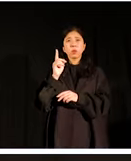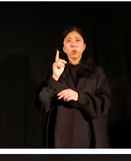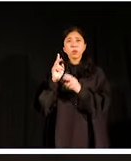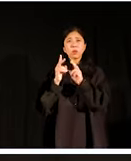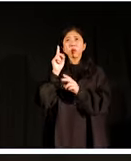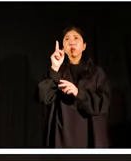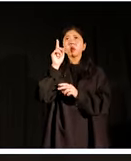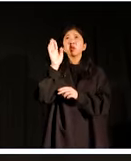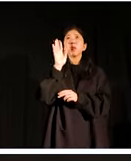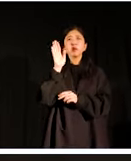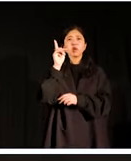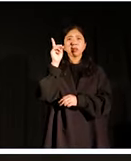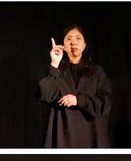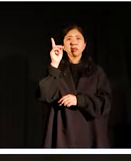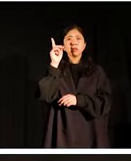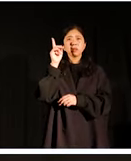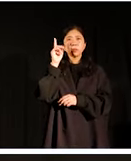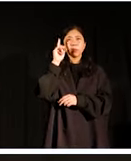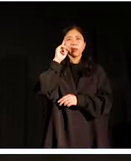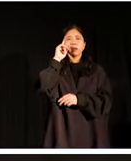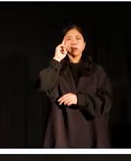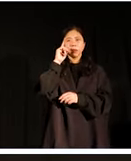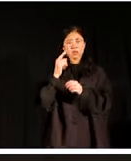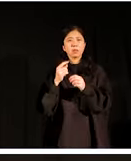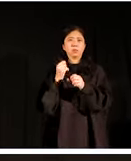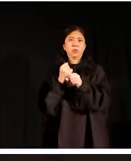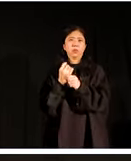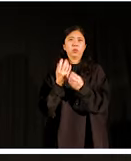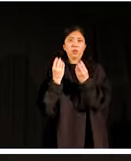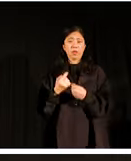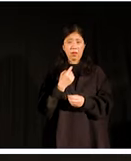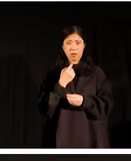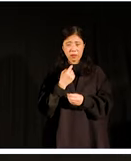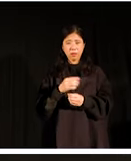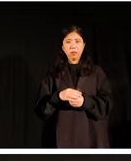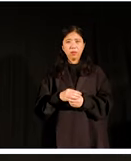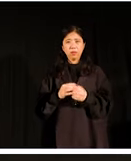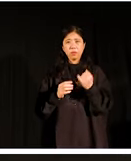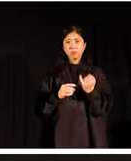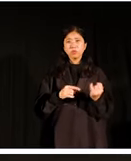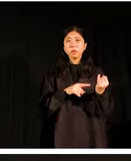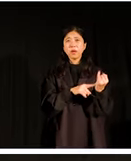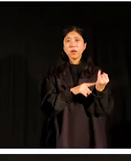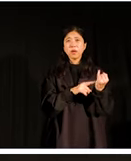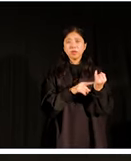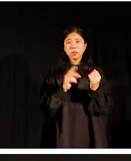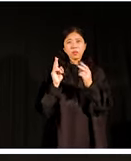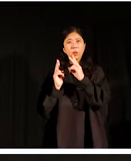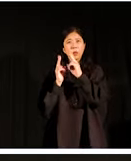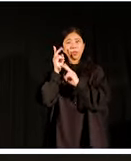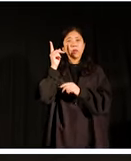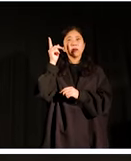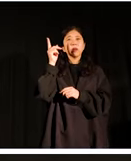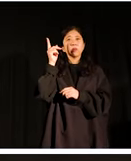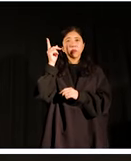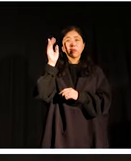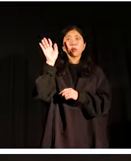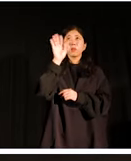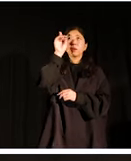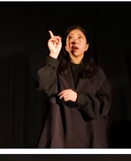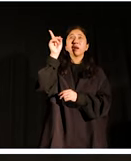はそのまきっかけにできた曲なんですねあの娘にこの沖縄の空を貸してあげたいと沖縄にはその